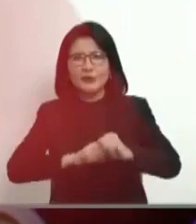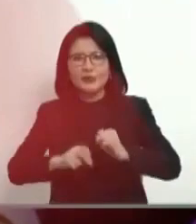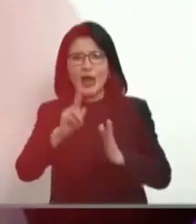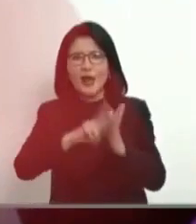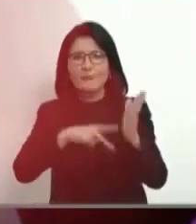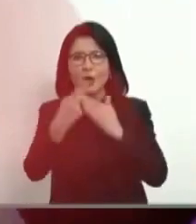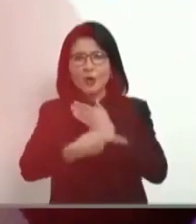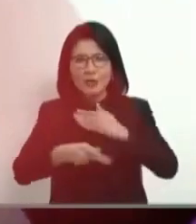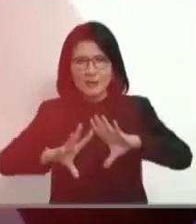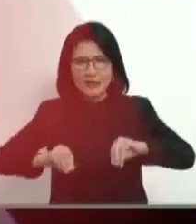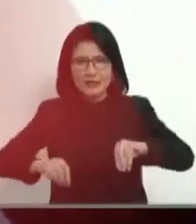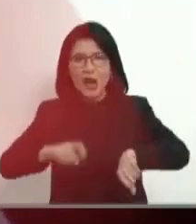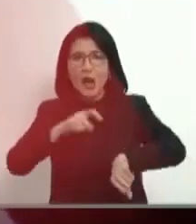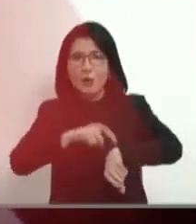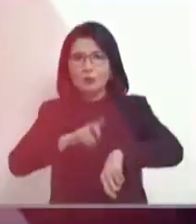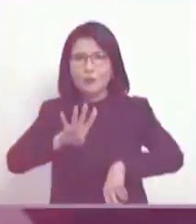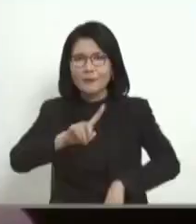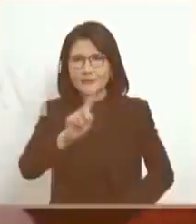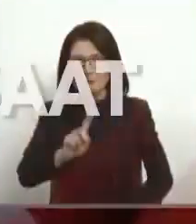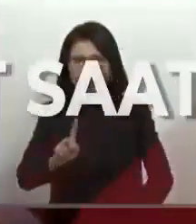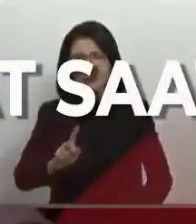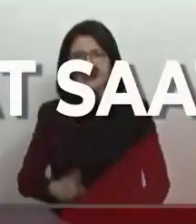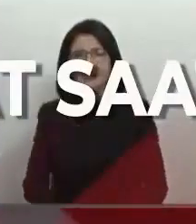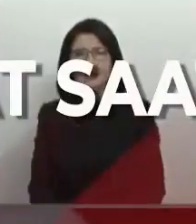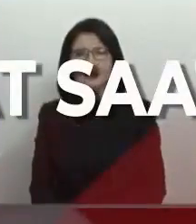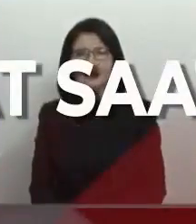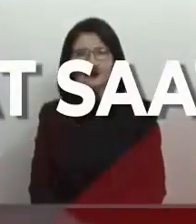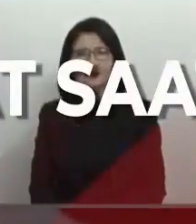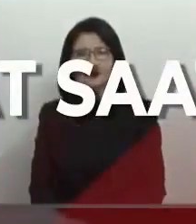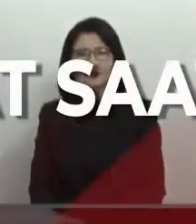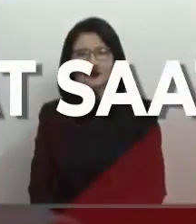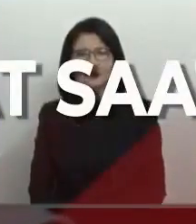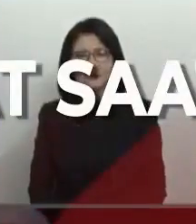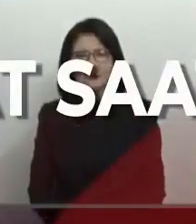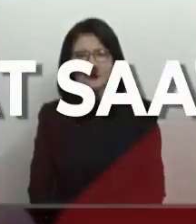Waktu Bapak 4 menit dimulai ketika Anda berbicara.